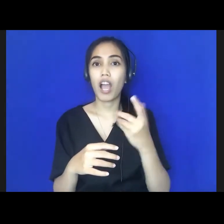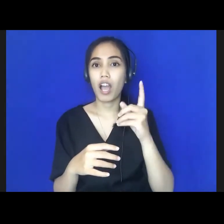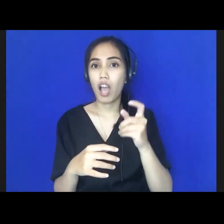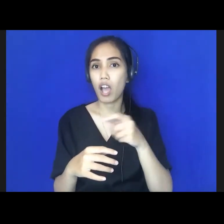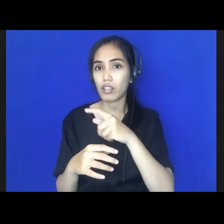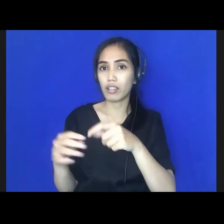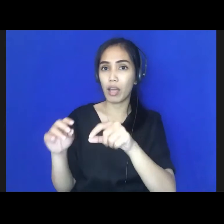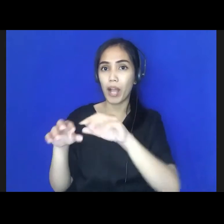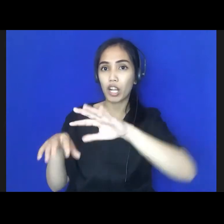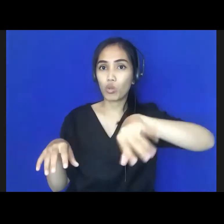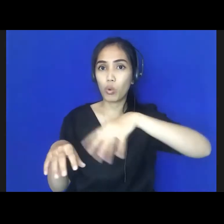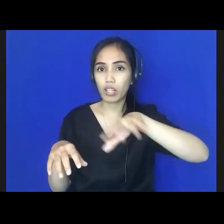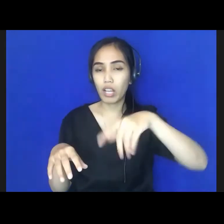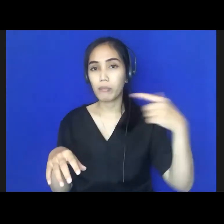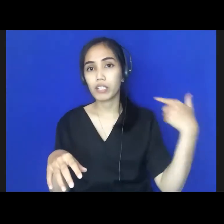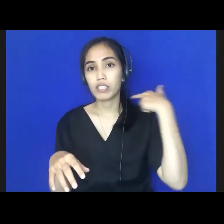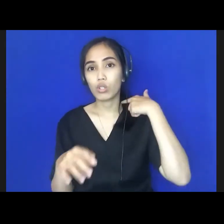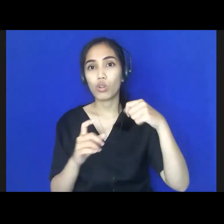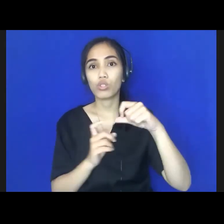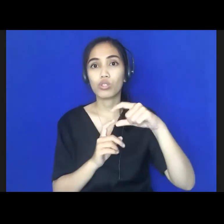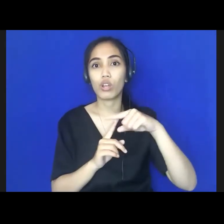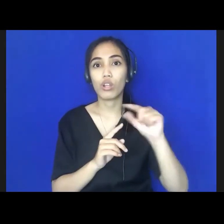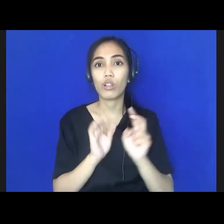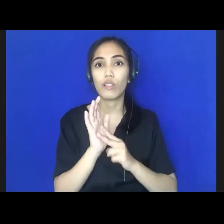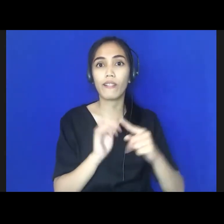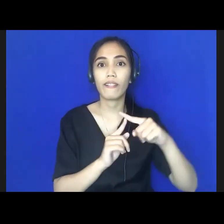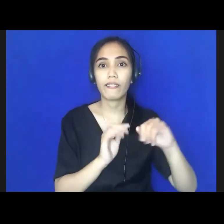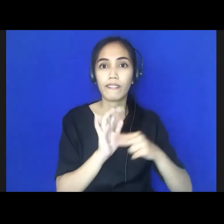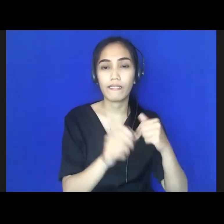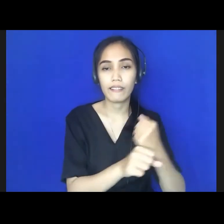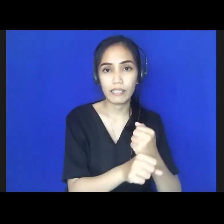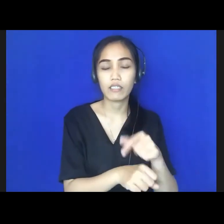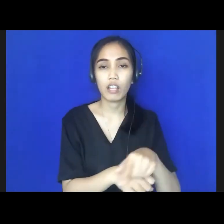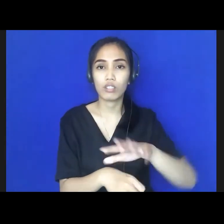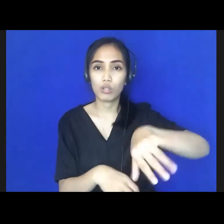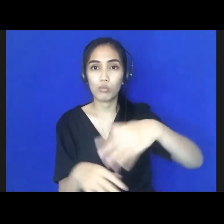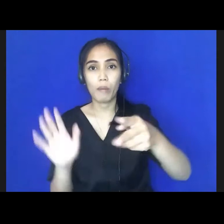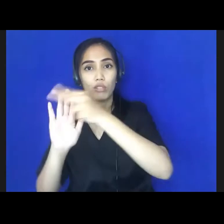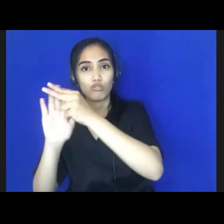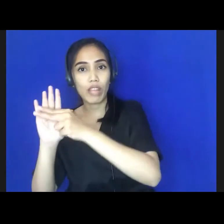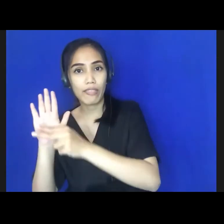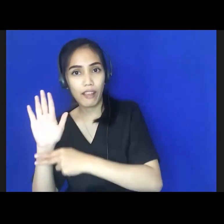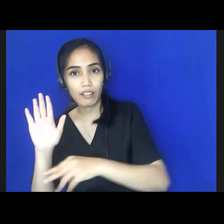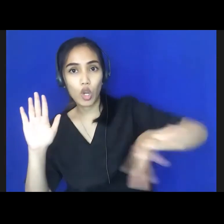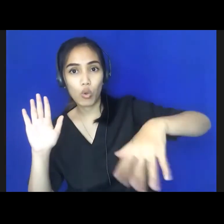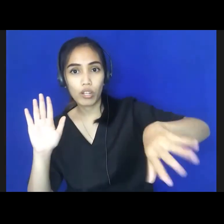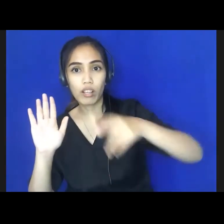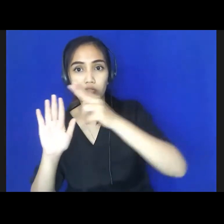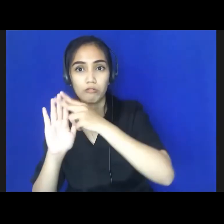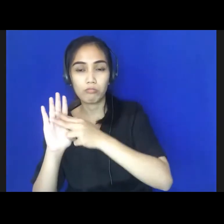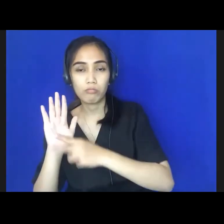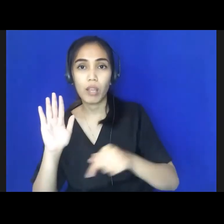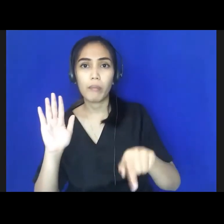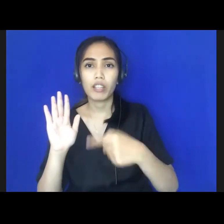stunting karena kami baru saja melakukan pendataan keluarga, seluruh keluarga sudah ada di data, kemudian kita bisa mengidentifikasi apakah keluarga ini